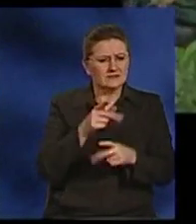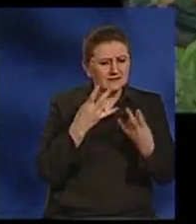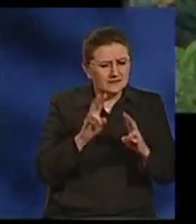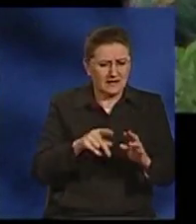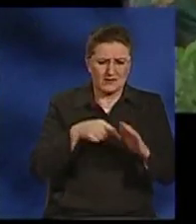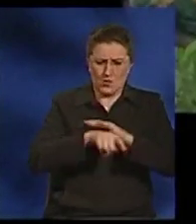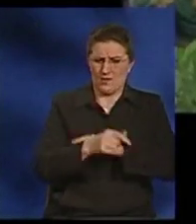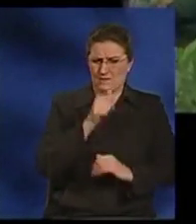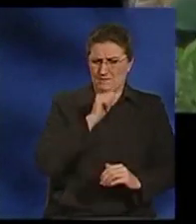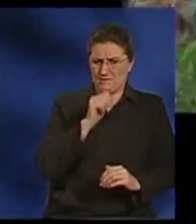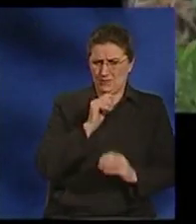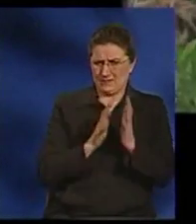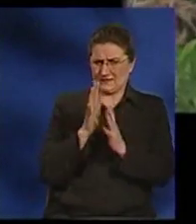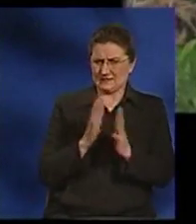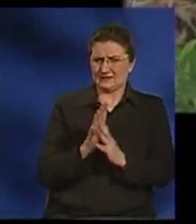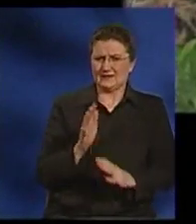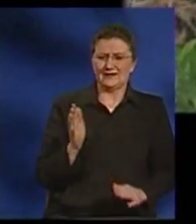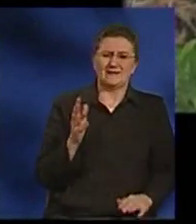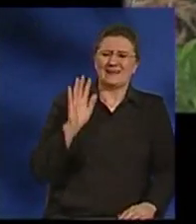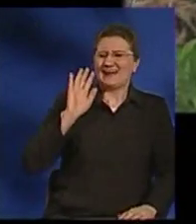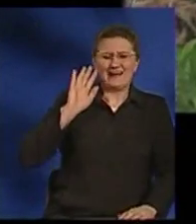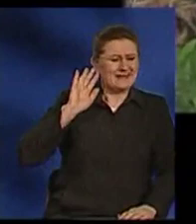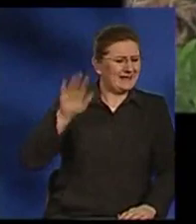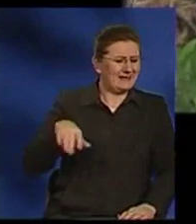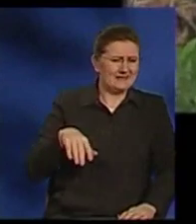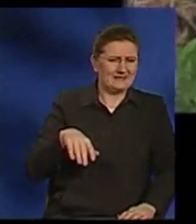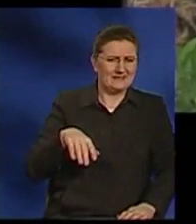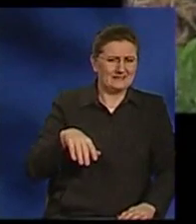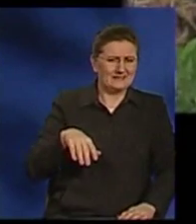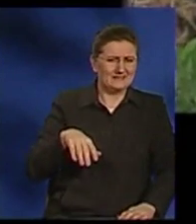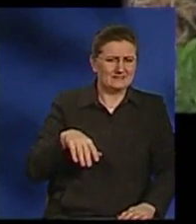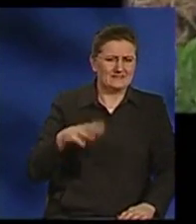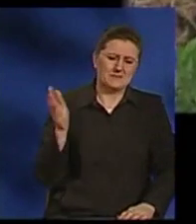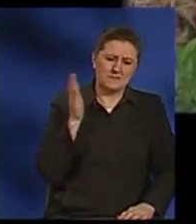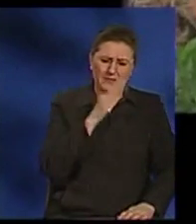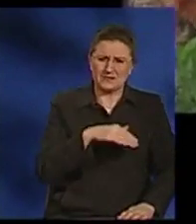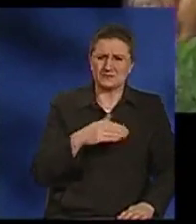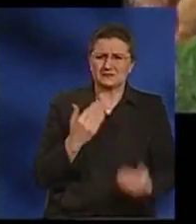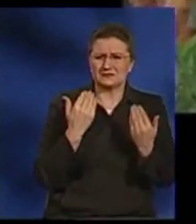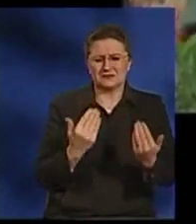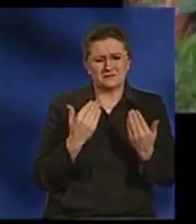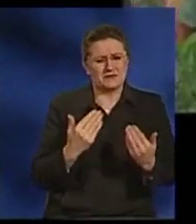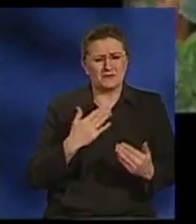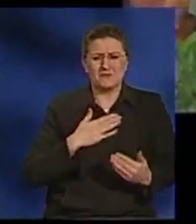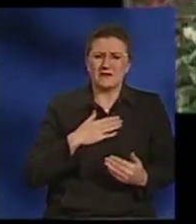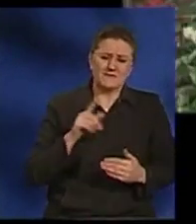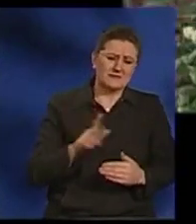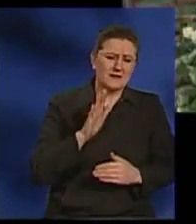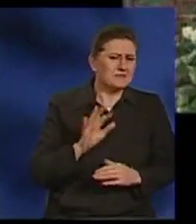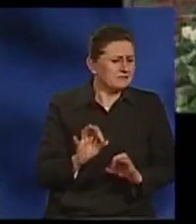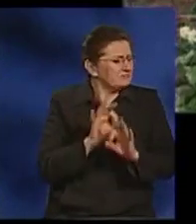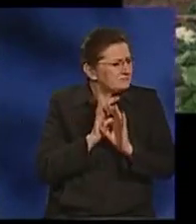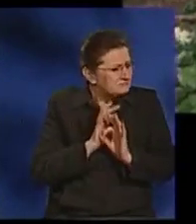тебя, опять ты со своим принцем. Пошли, Валя, отсюда. Этот Покум обыкновенный неудачник. Зато теперь и со мной всегда будет